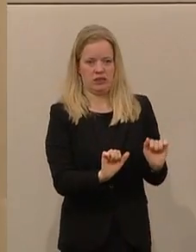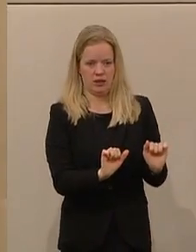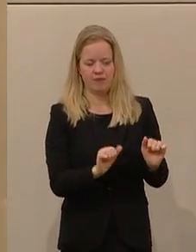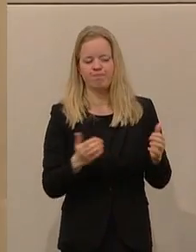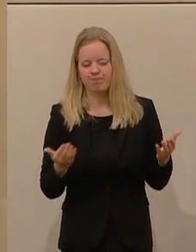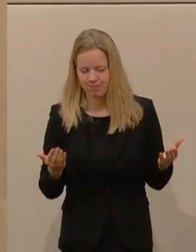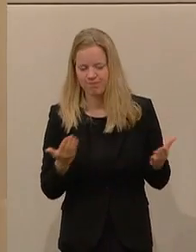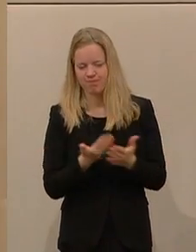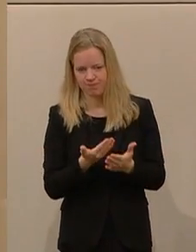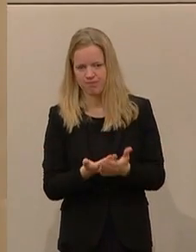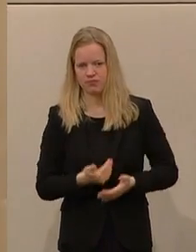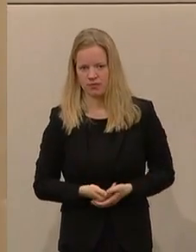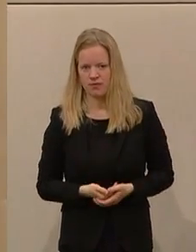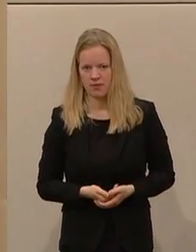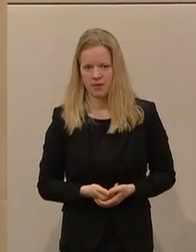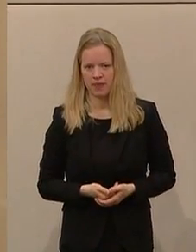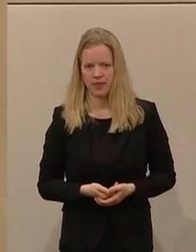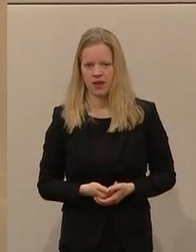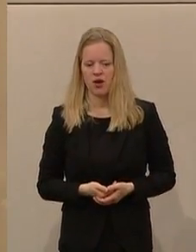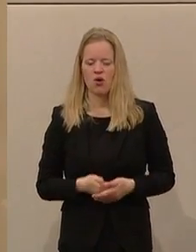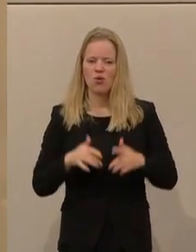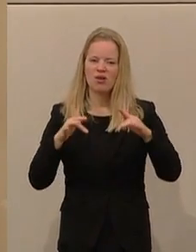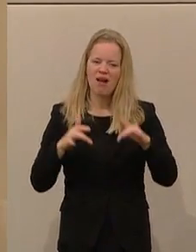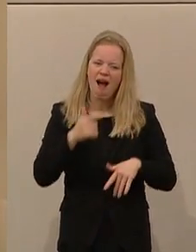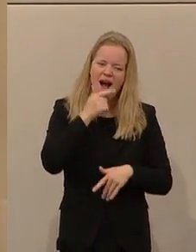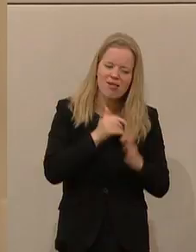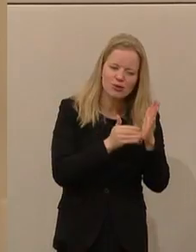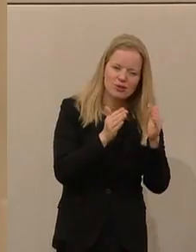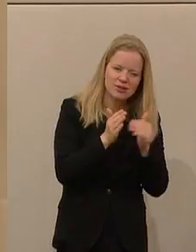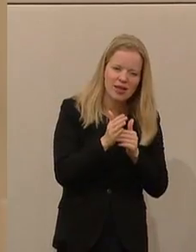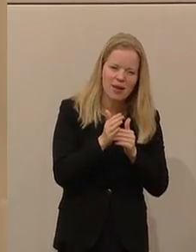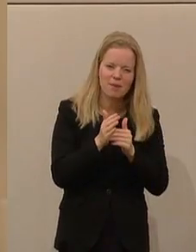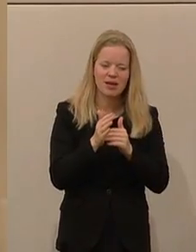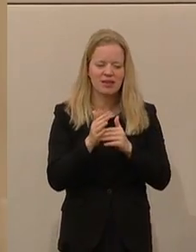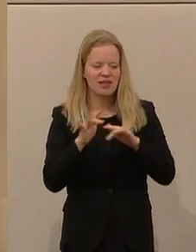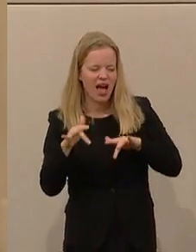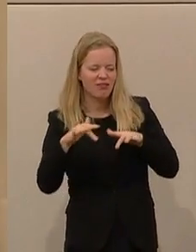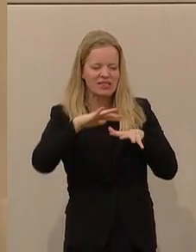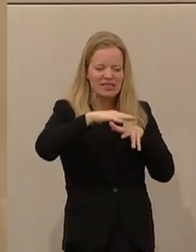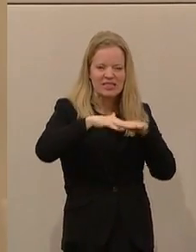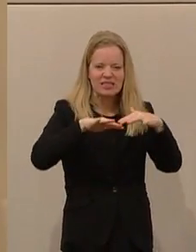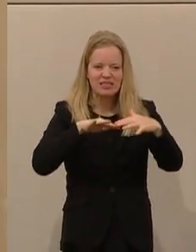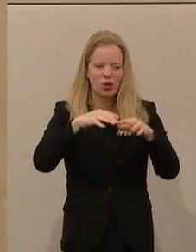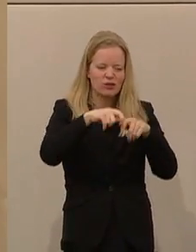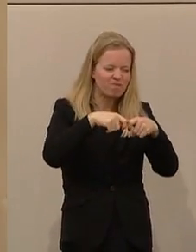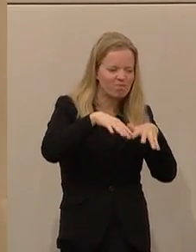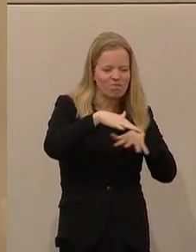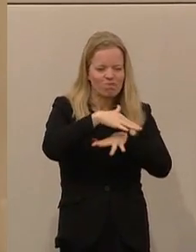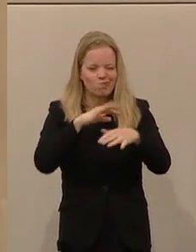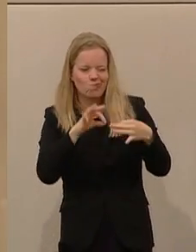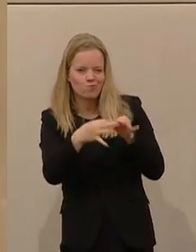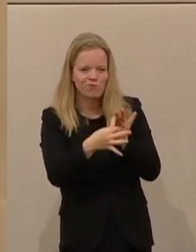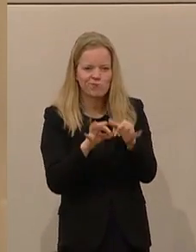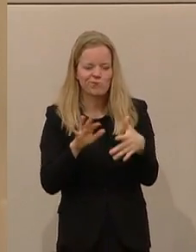dass irgendwo die Verstrickungen des alten Systems in keinster Weise gelöst sind, sondern dass das